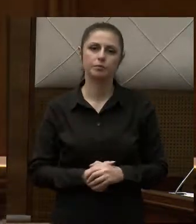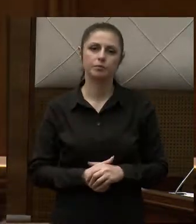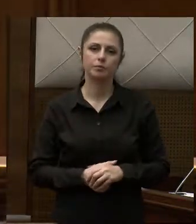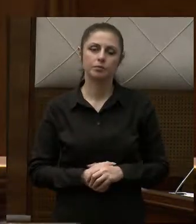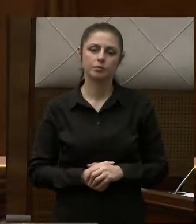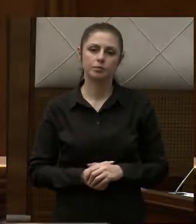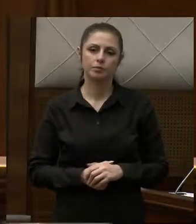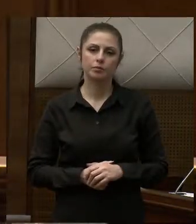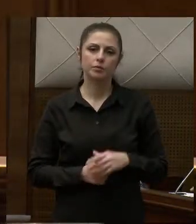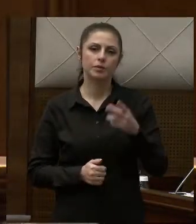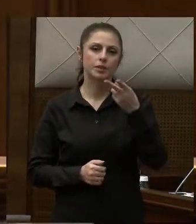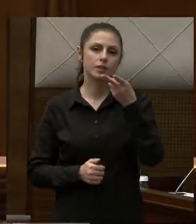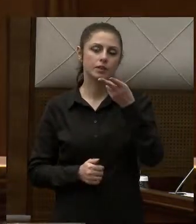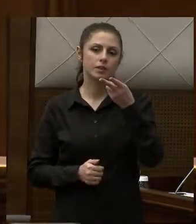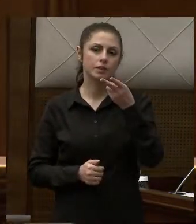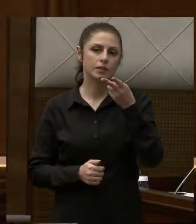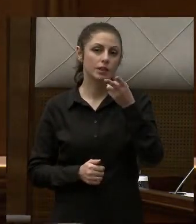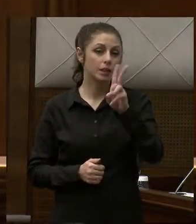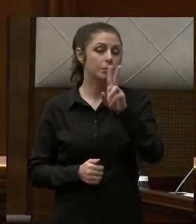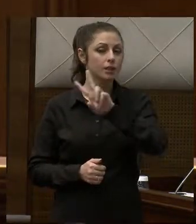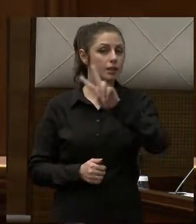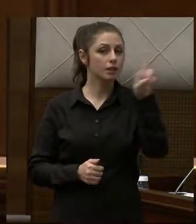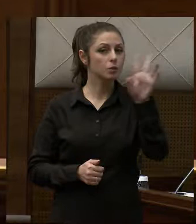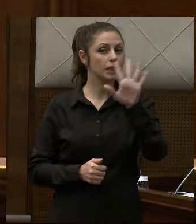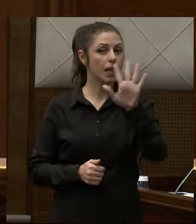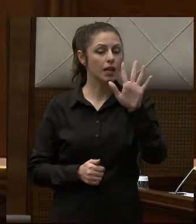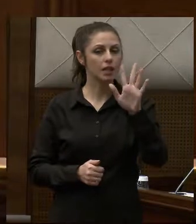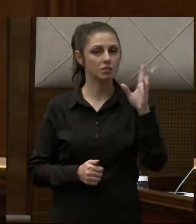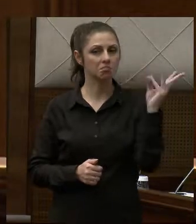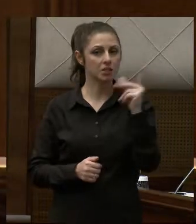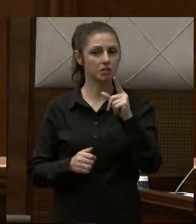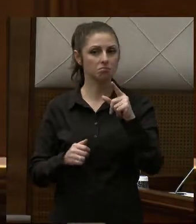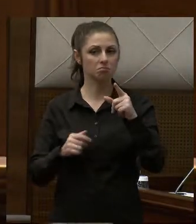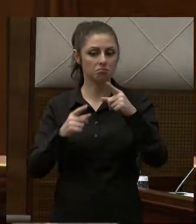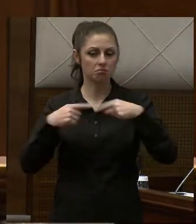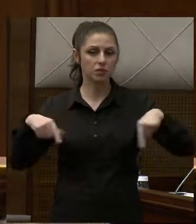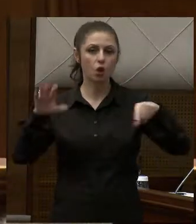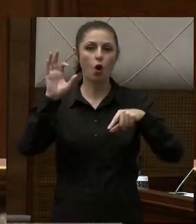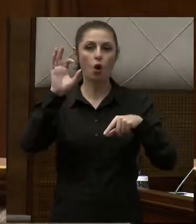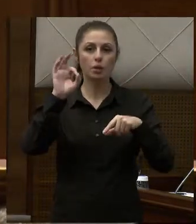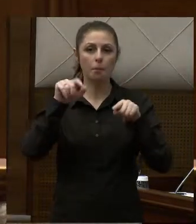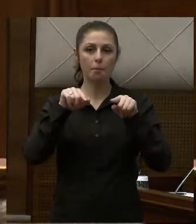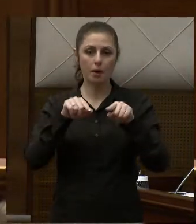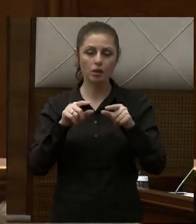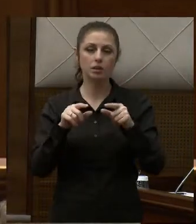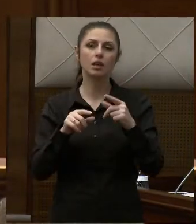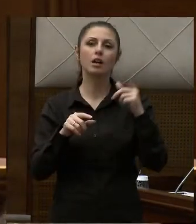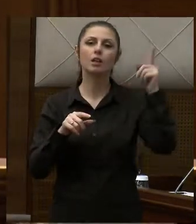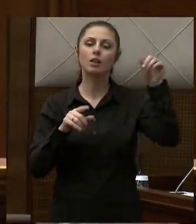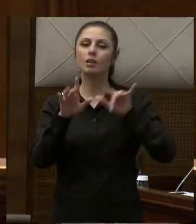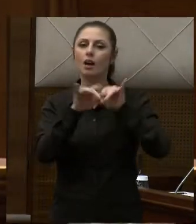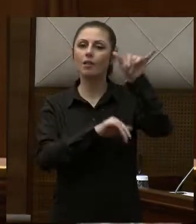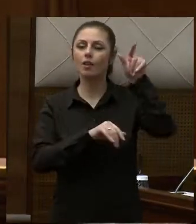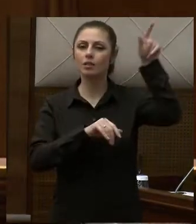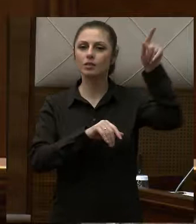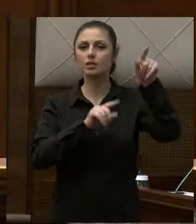alır. 2750 araçlık otopark İstanbul için çok önemlidir. Havaalanından sonra ikinci büyük kapalı otopark